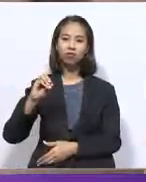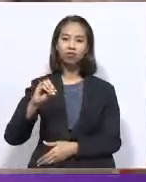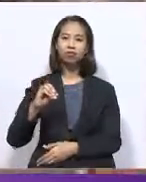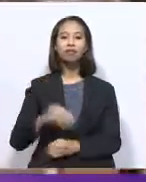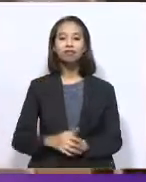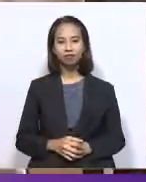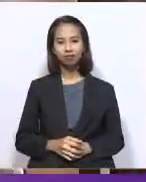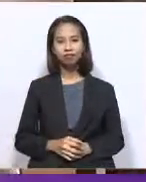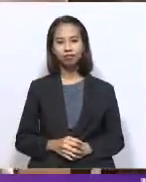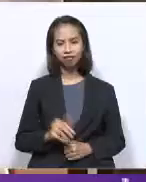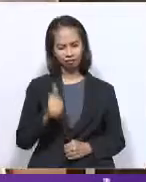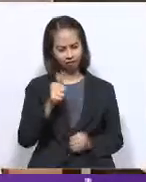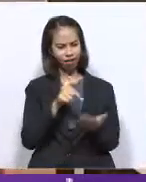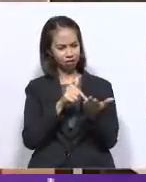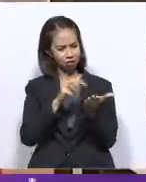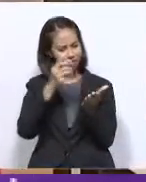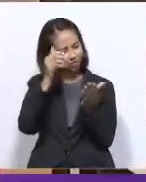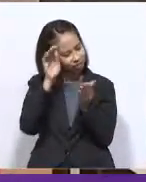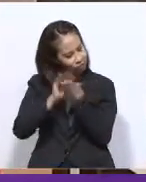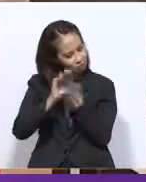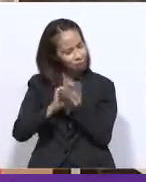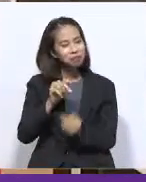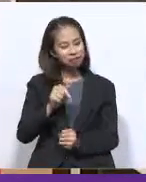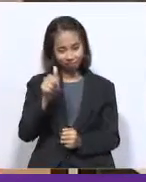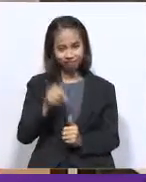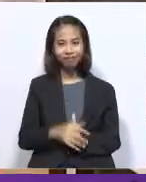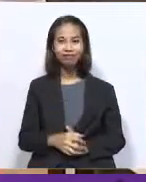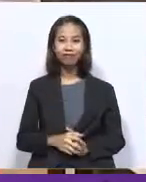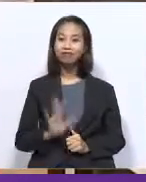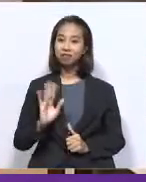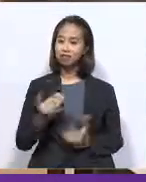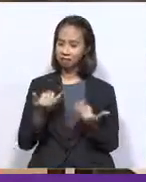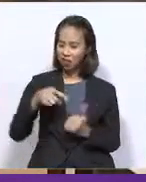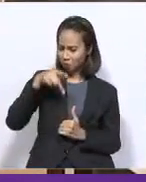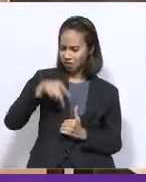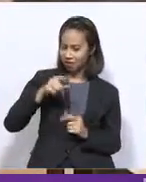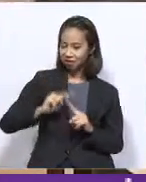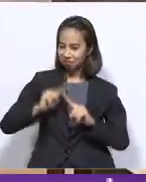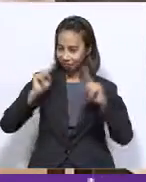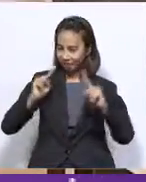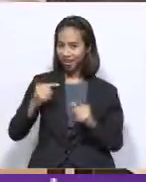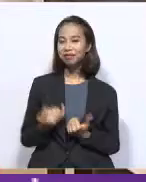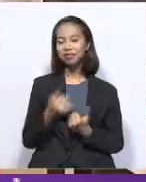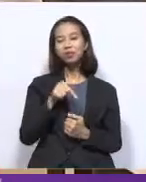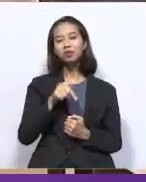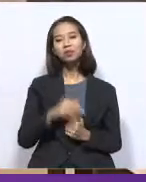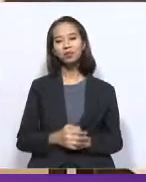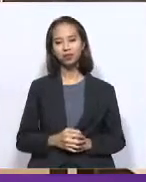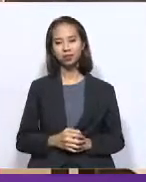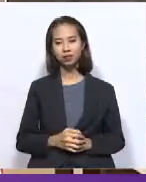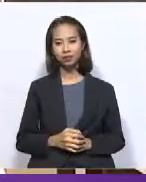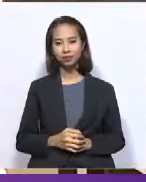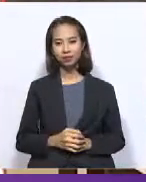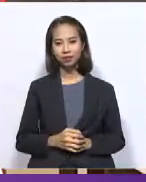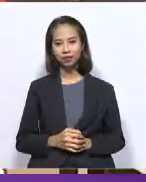แค่60บาทได้สแตมป์เป็นที่ระลึกเป็นรูปหน้าเราแบบนี้เลยนะครับนี่ก็คือความพิเศษในจุดถ่ายรูปของไปรษณีย์น